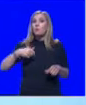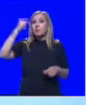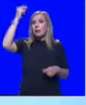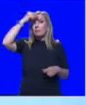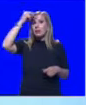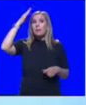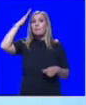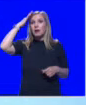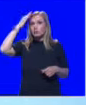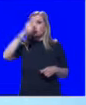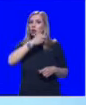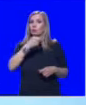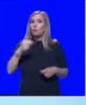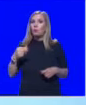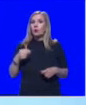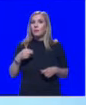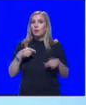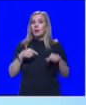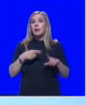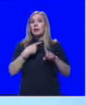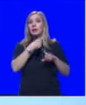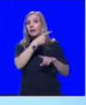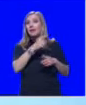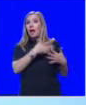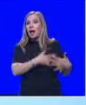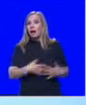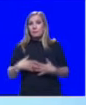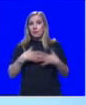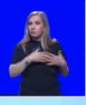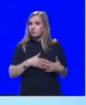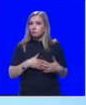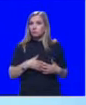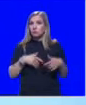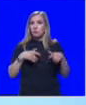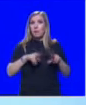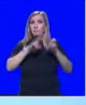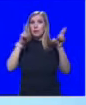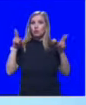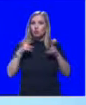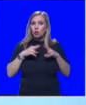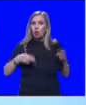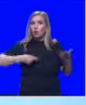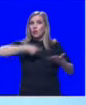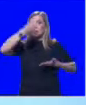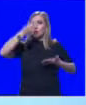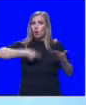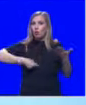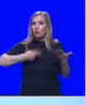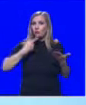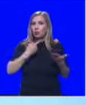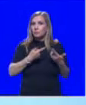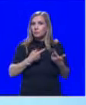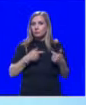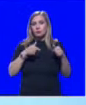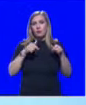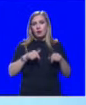правителство на Република България и правителството на Съединените американски щати. Това е международен договор. Такъв международен договор